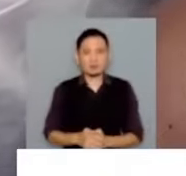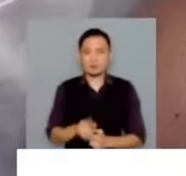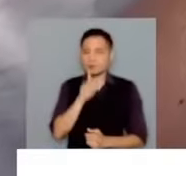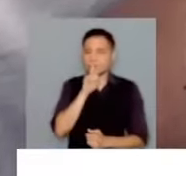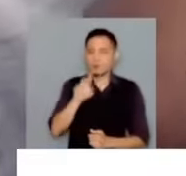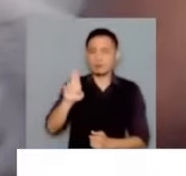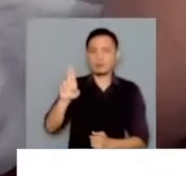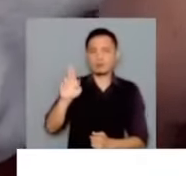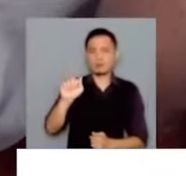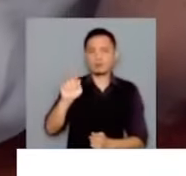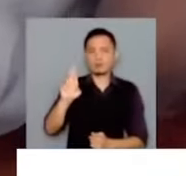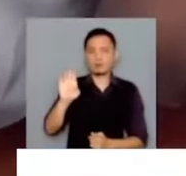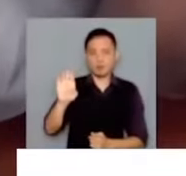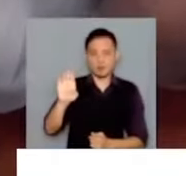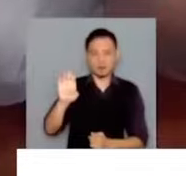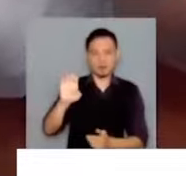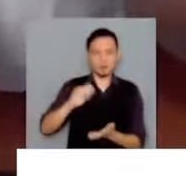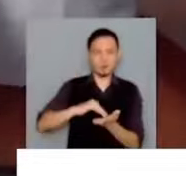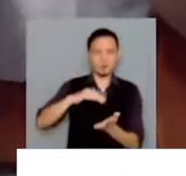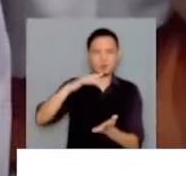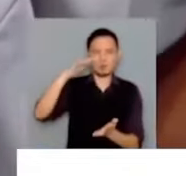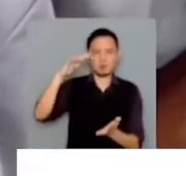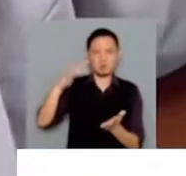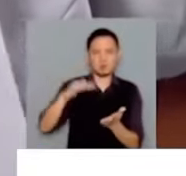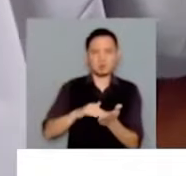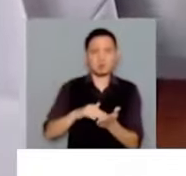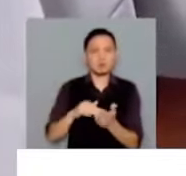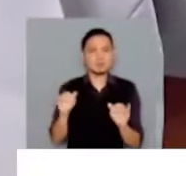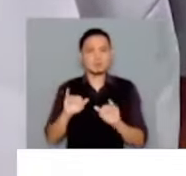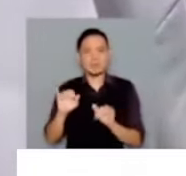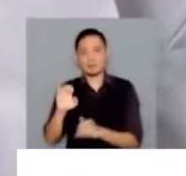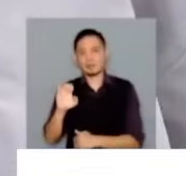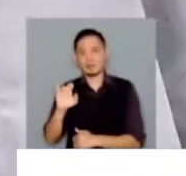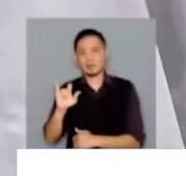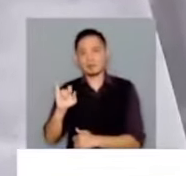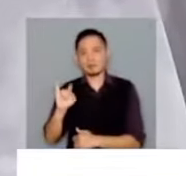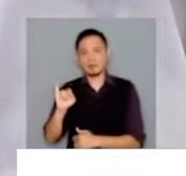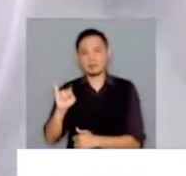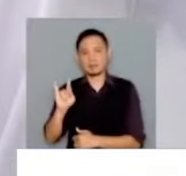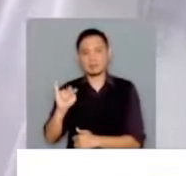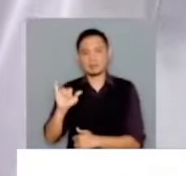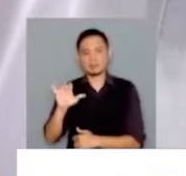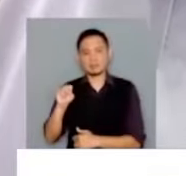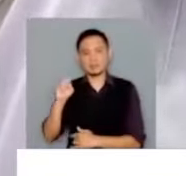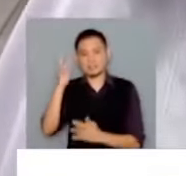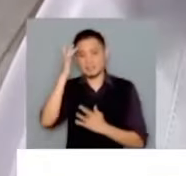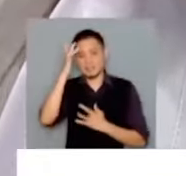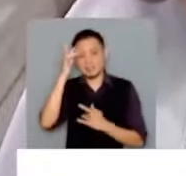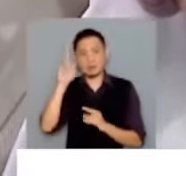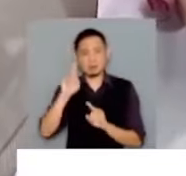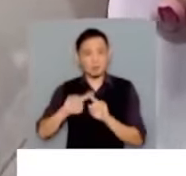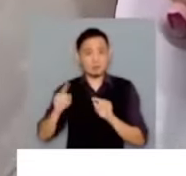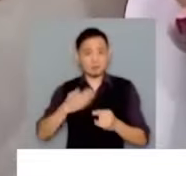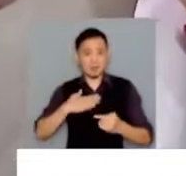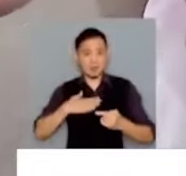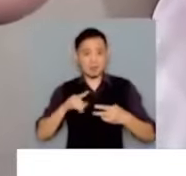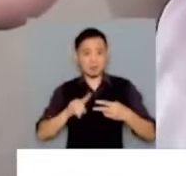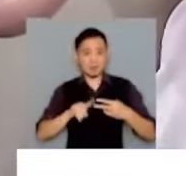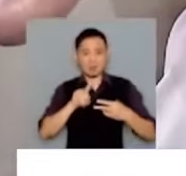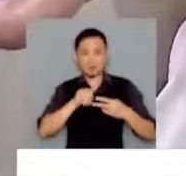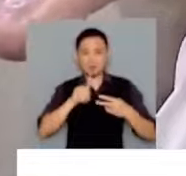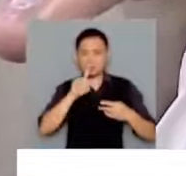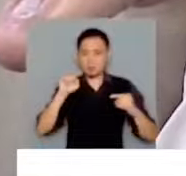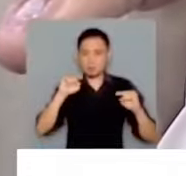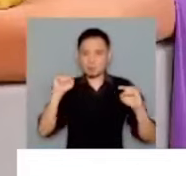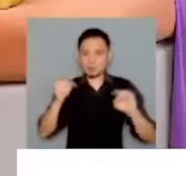sa elephantiasis. Pero yung like yung macrodactyly, sobrang rare niya talaga. Oo, so you haven't found anybody